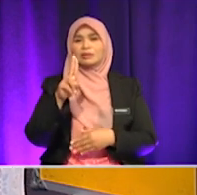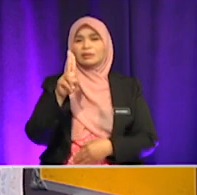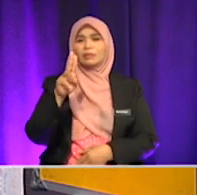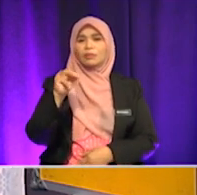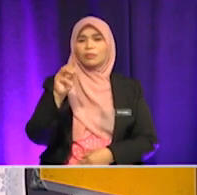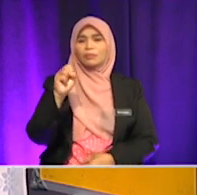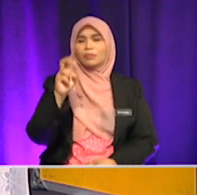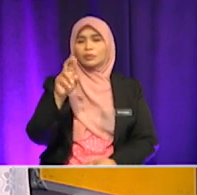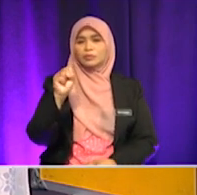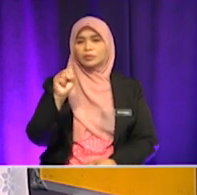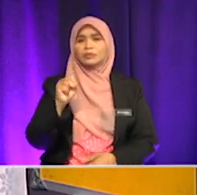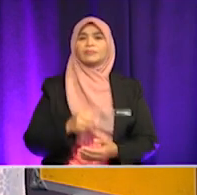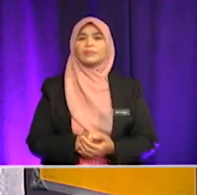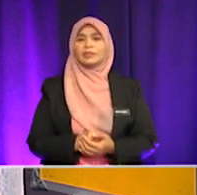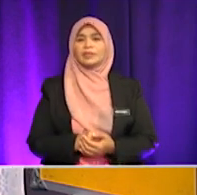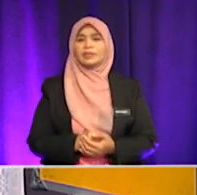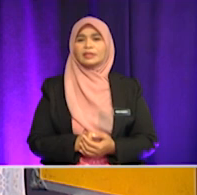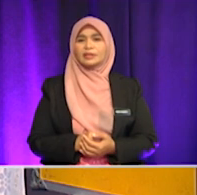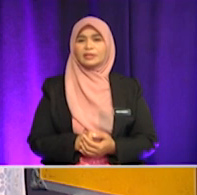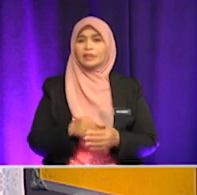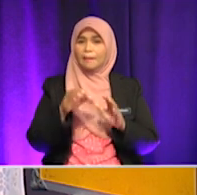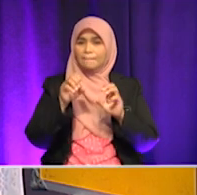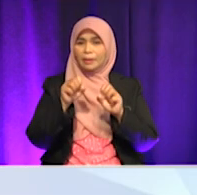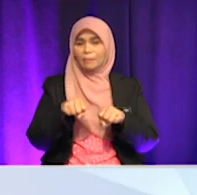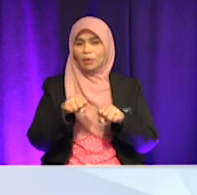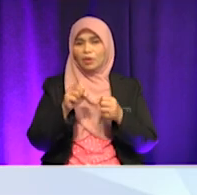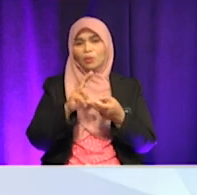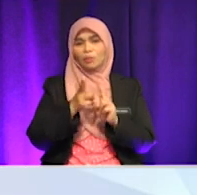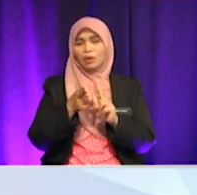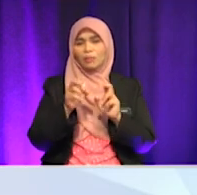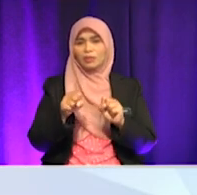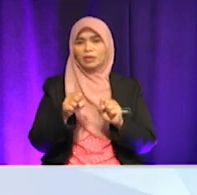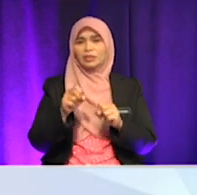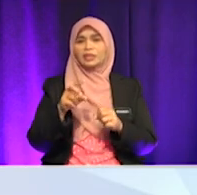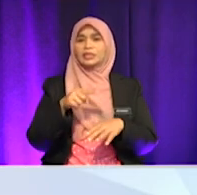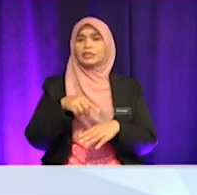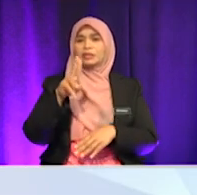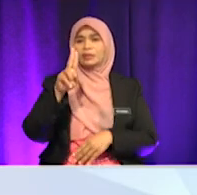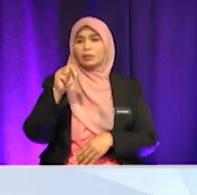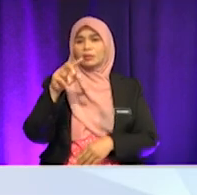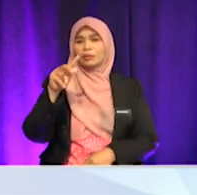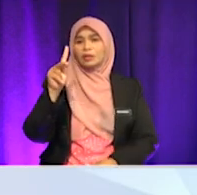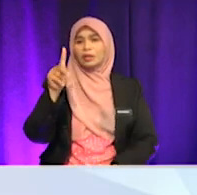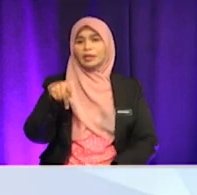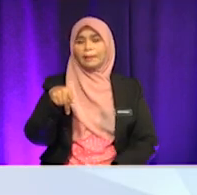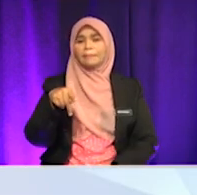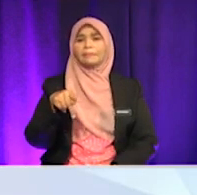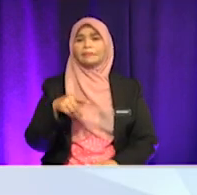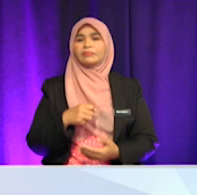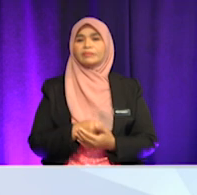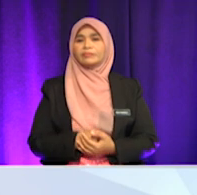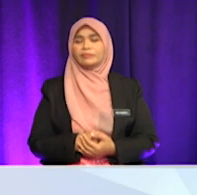dekat situ saya dah terangkan pemboleh ubah boleh diungkapkan menjadi perkara rumus suatu rumus